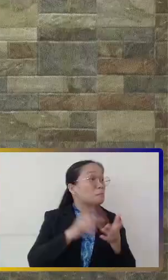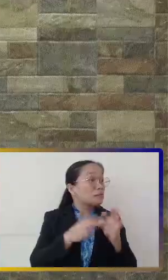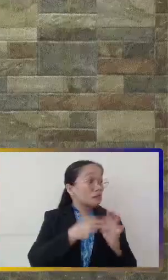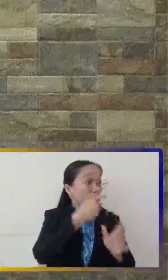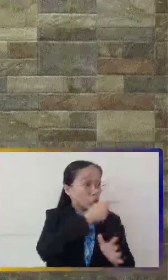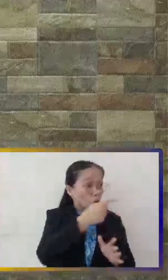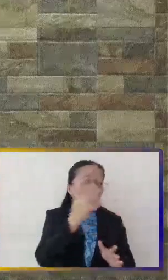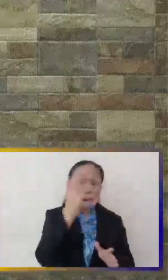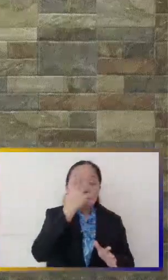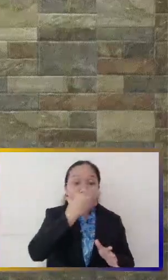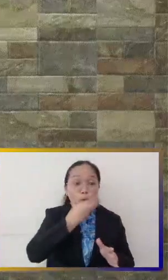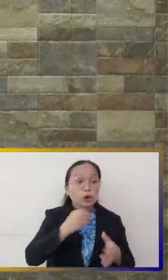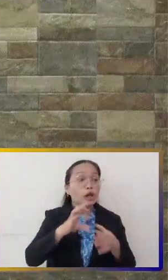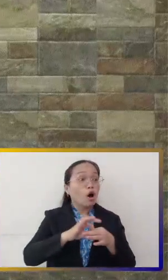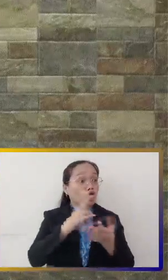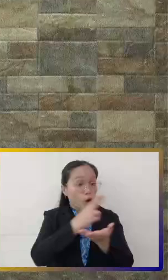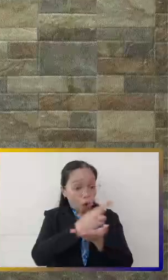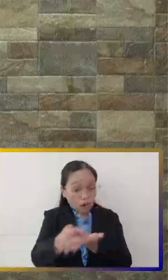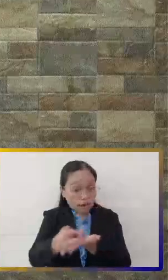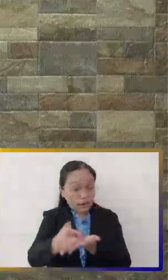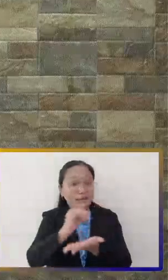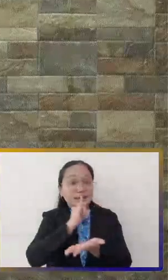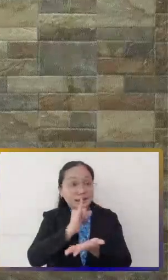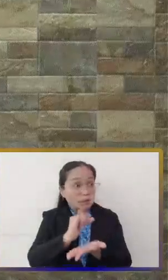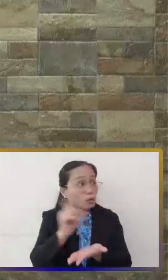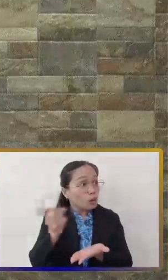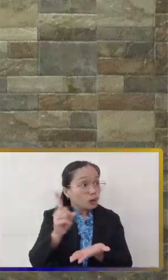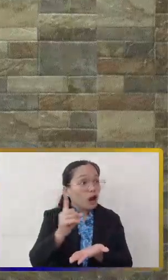is holiness.